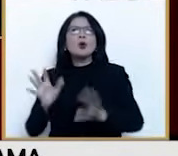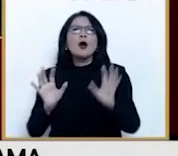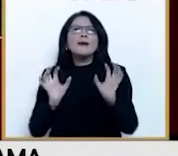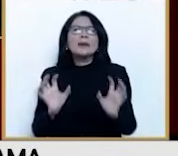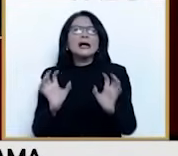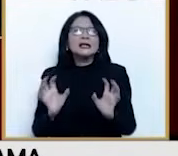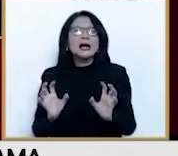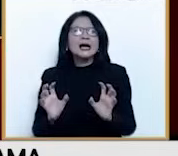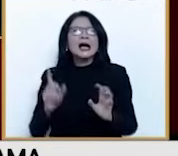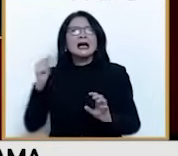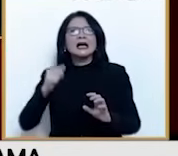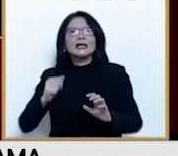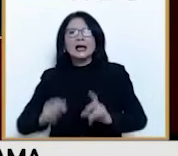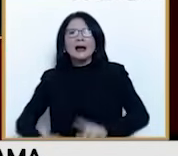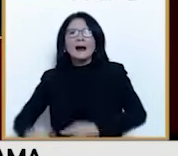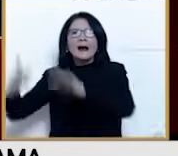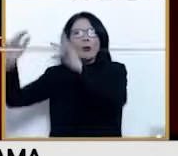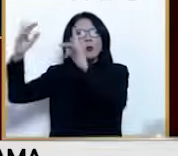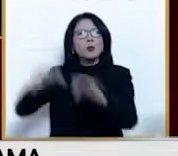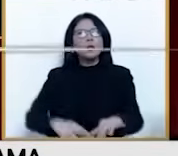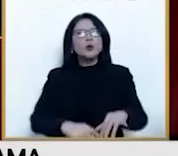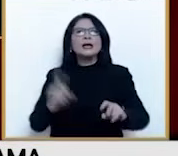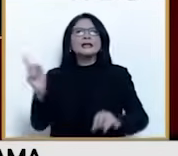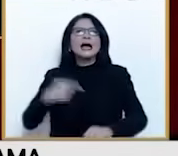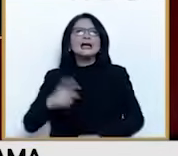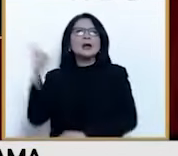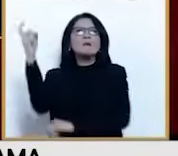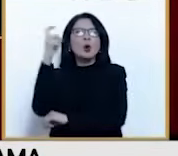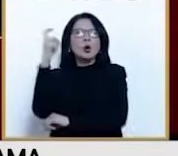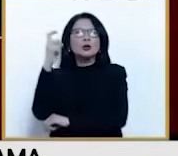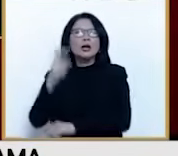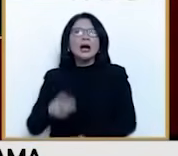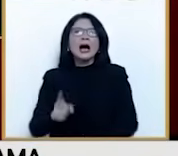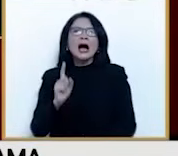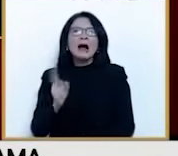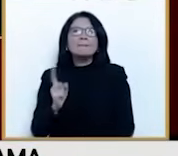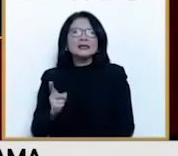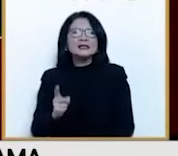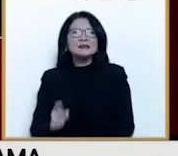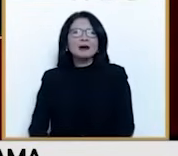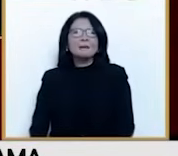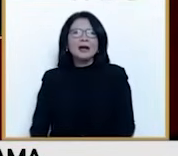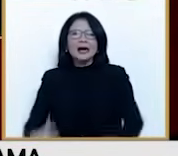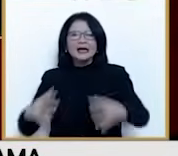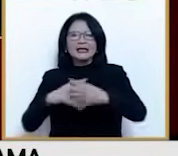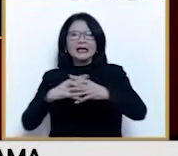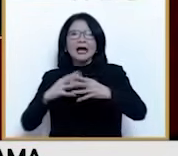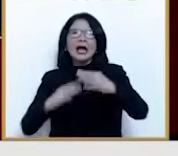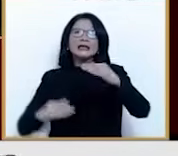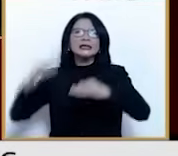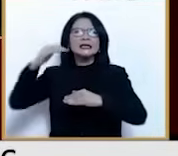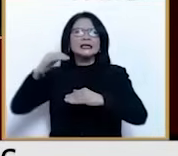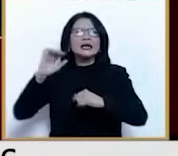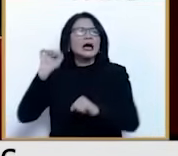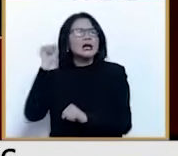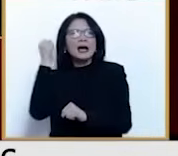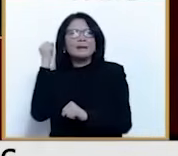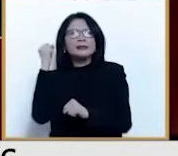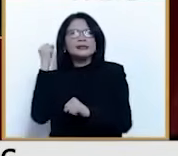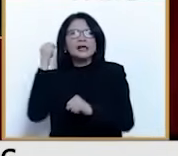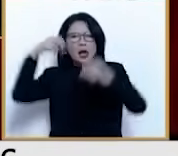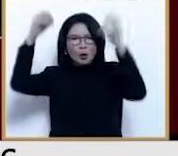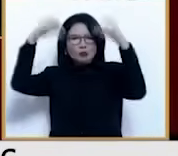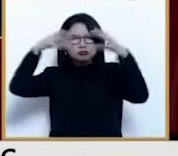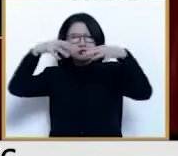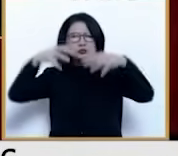terjadi karena banjir kiriman dari Bogor? Mengapa wilayah daratan tinggi tidak mampu menahan air hujan